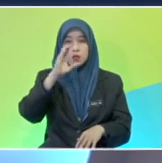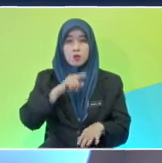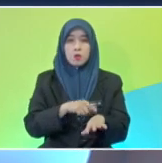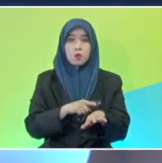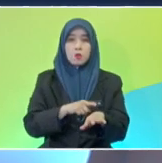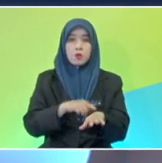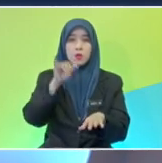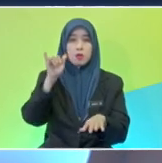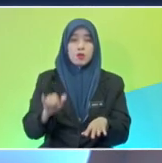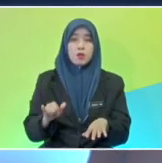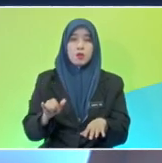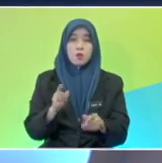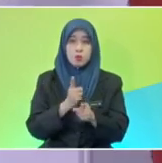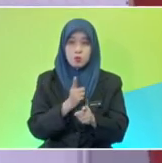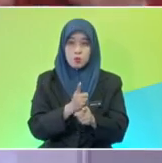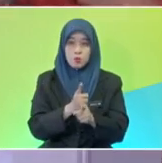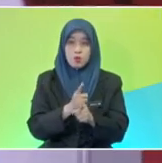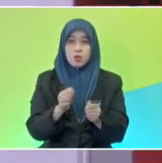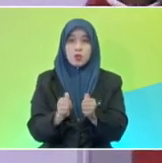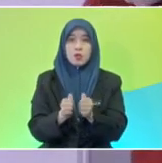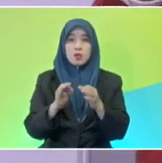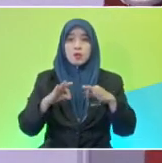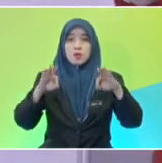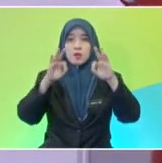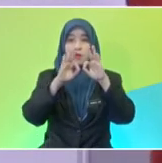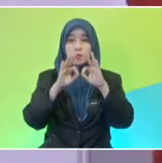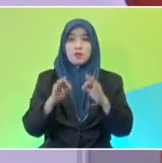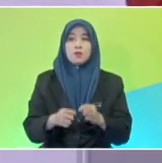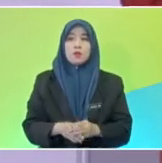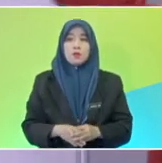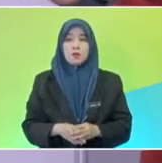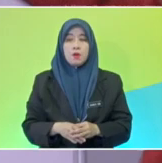bermain bersama dengan ahli keluarga kita dalam rumah.